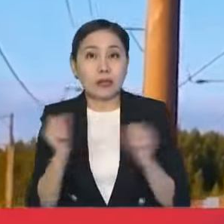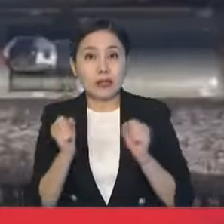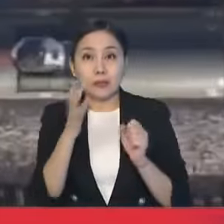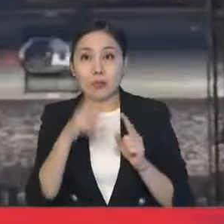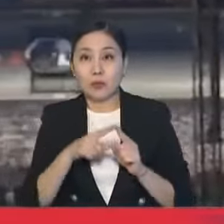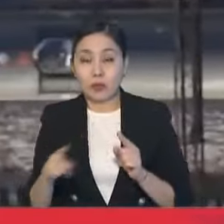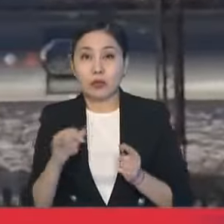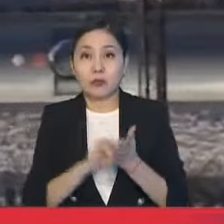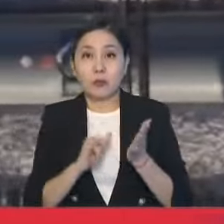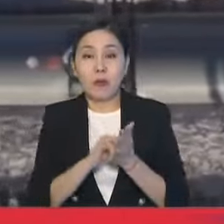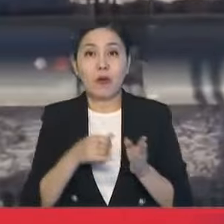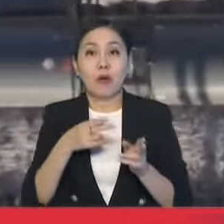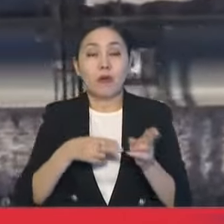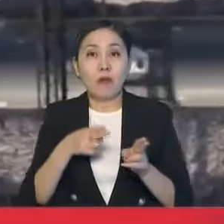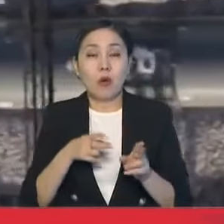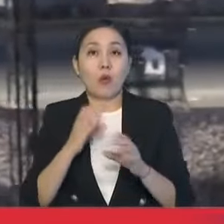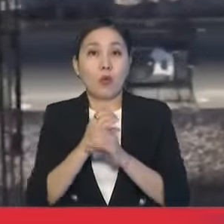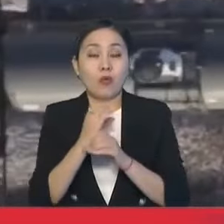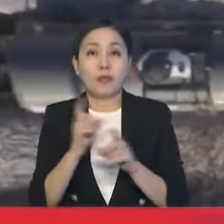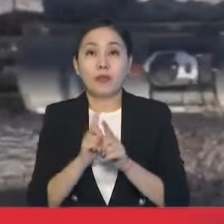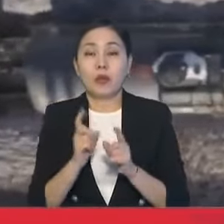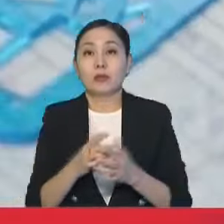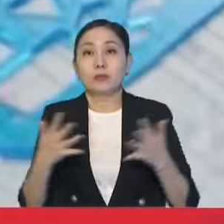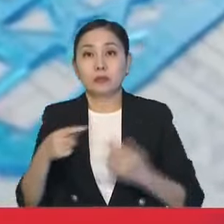наблюдается скопление вагонов, что говорит не только о расширении